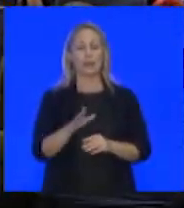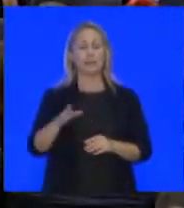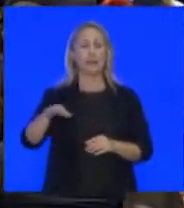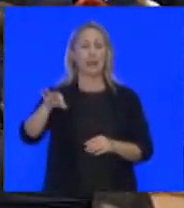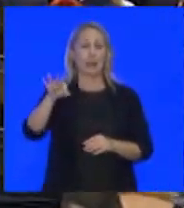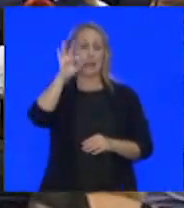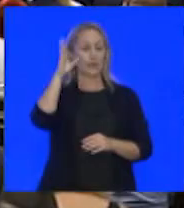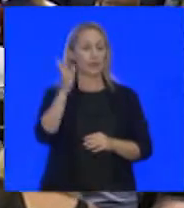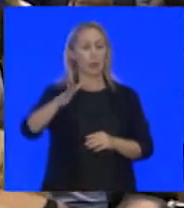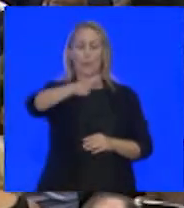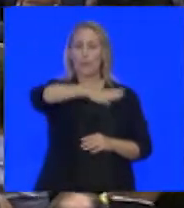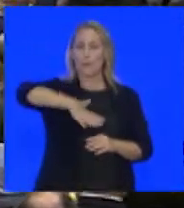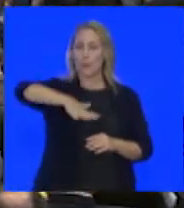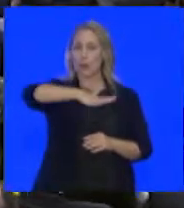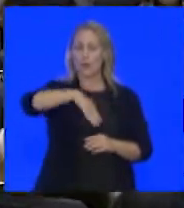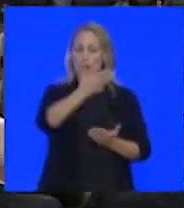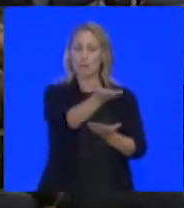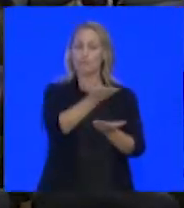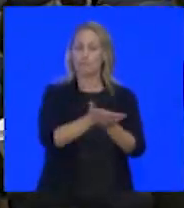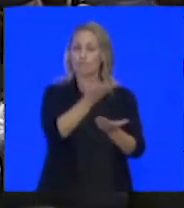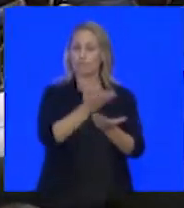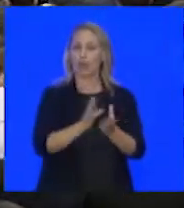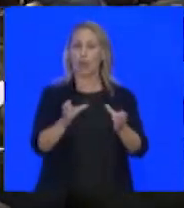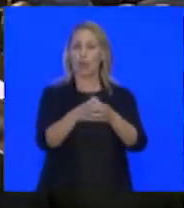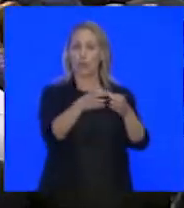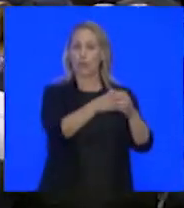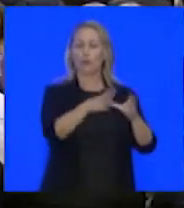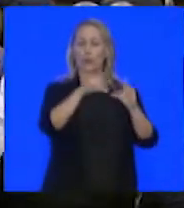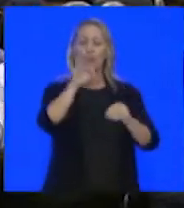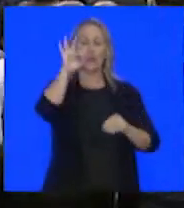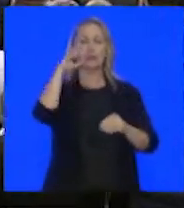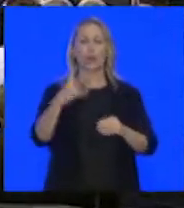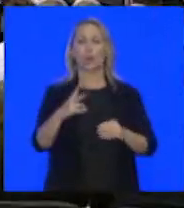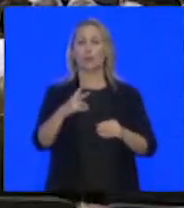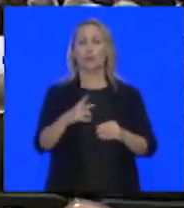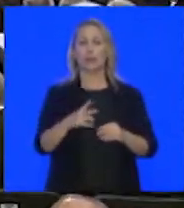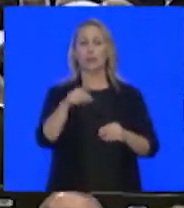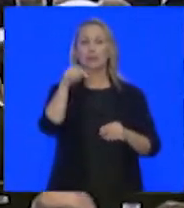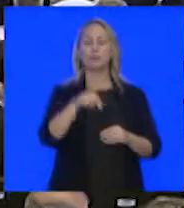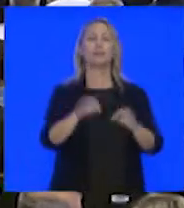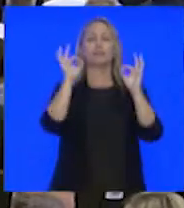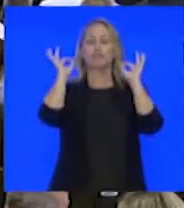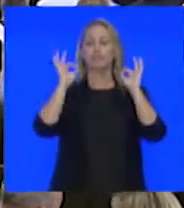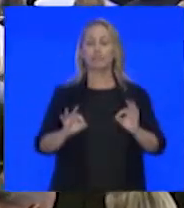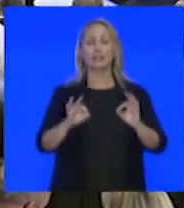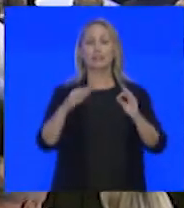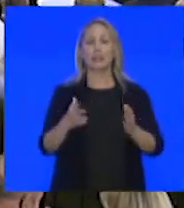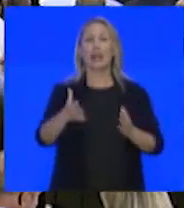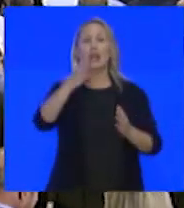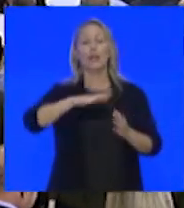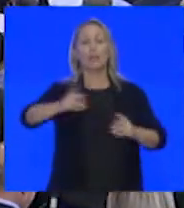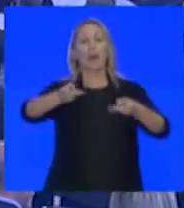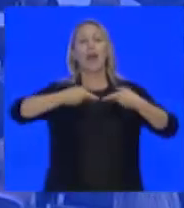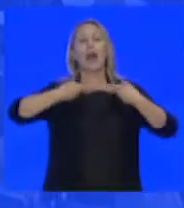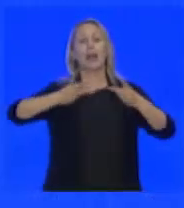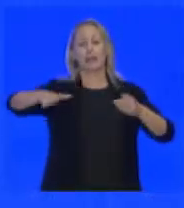ακούγοντας προσεκτικά τις εισηγήσεις των φορέων της Θεσσαλονίκης, την καθιέρωση μιας ελεύθερης